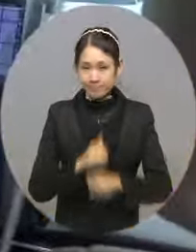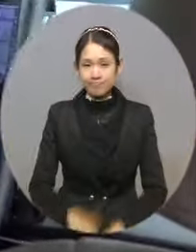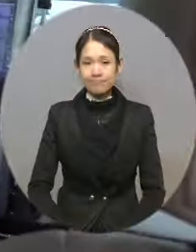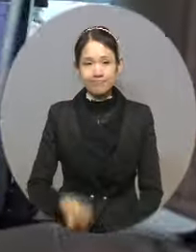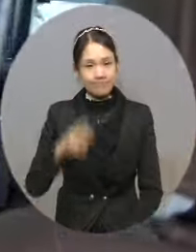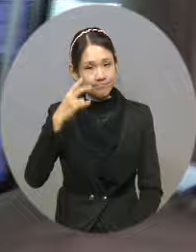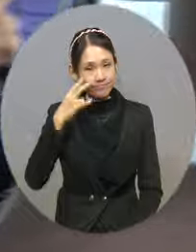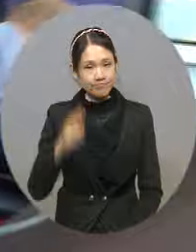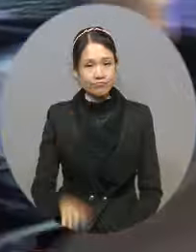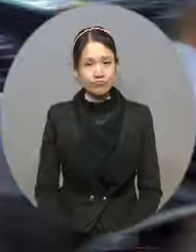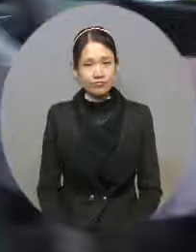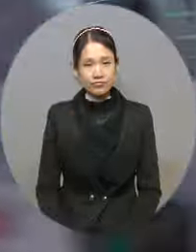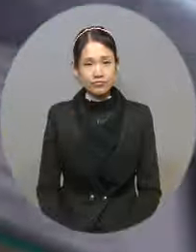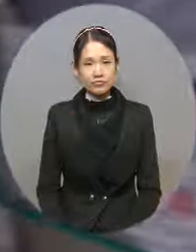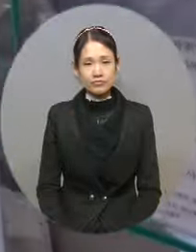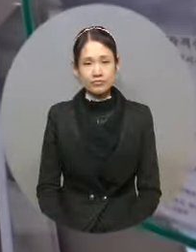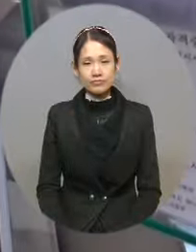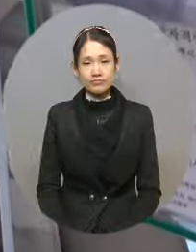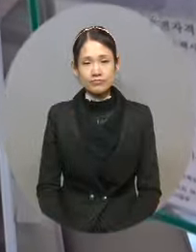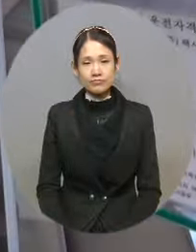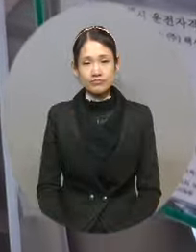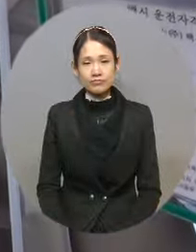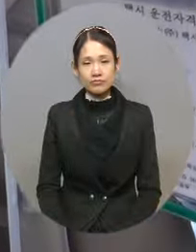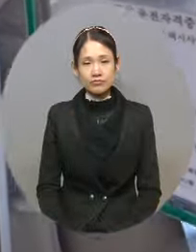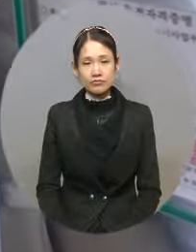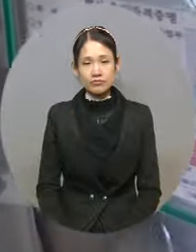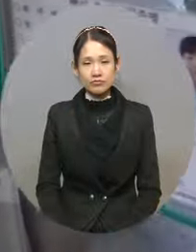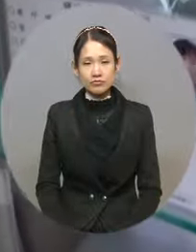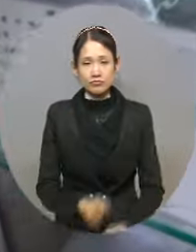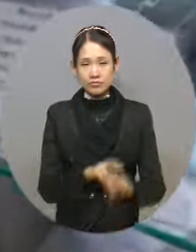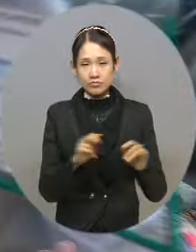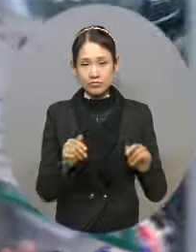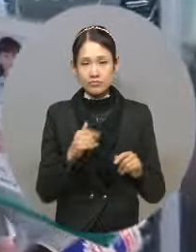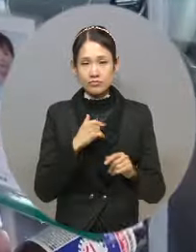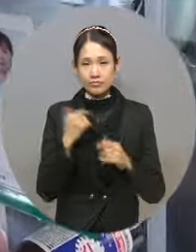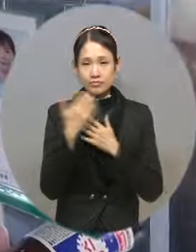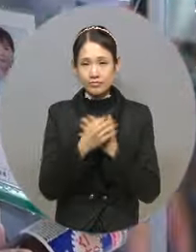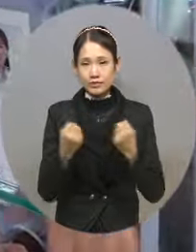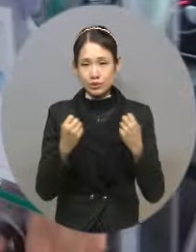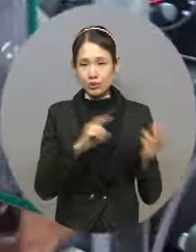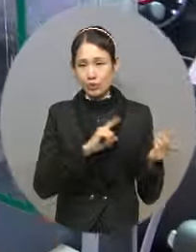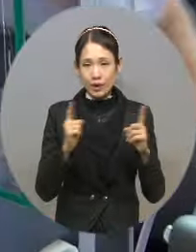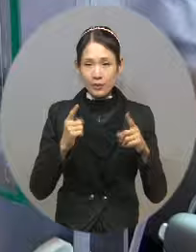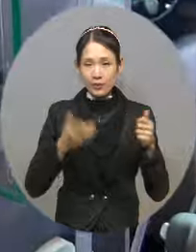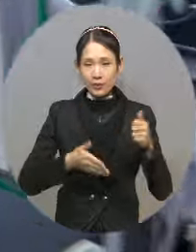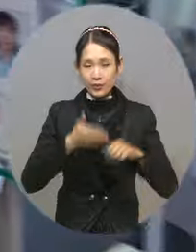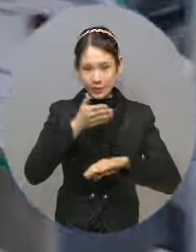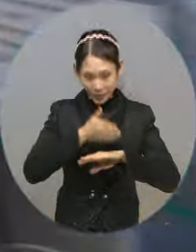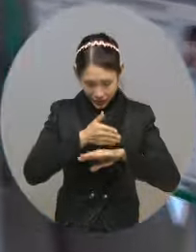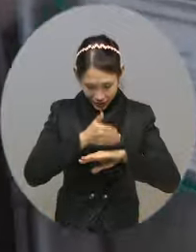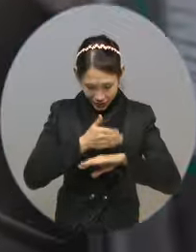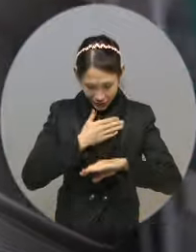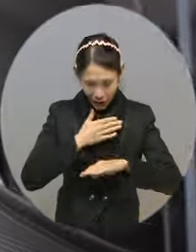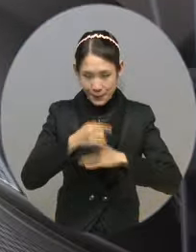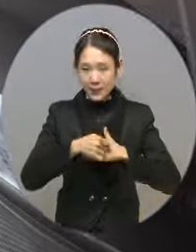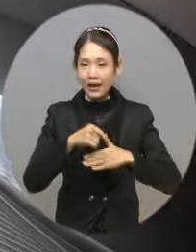조심하세요. 상방동 가시죠. 네, 승무원님. 승무원님 여기 피로회복 하십시오, 승무원님. 감사합니다. 저의 마음입니다.